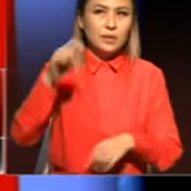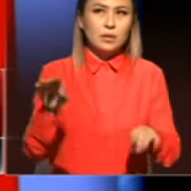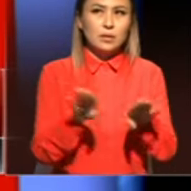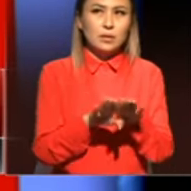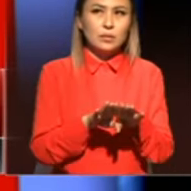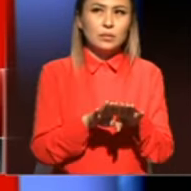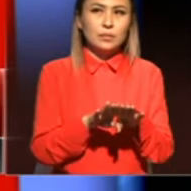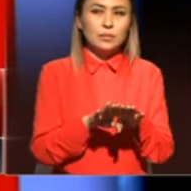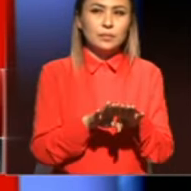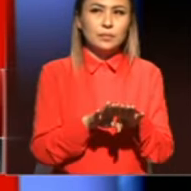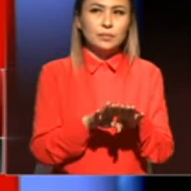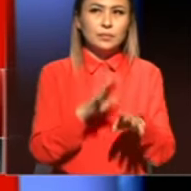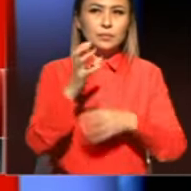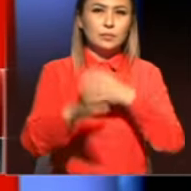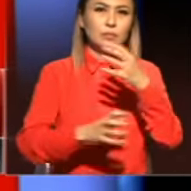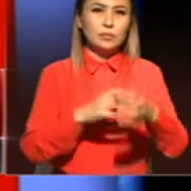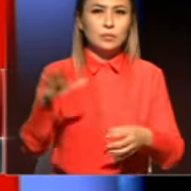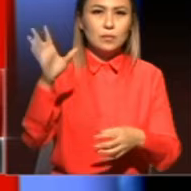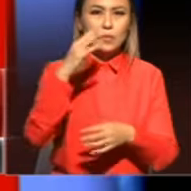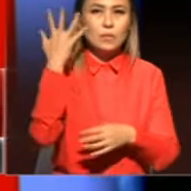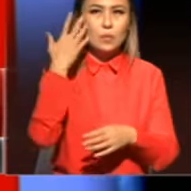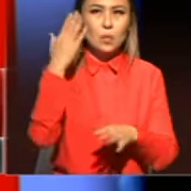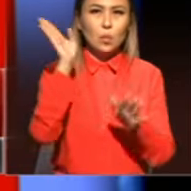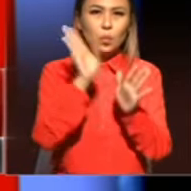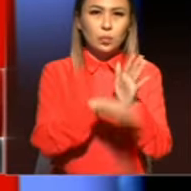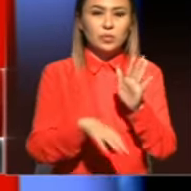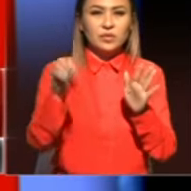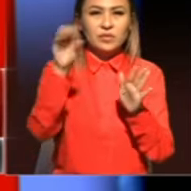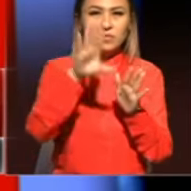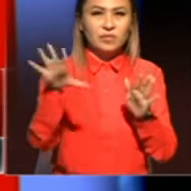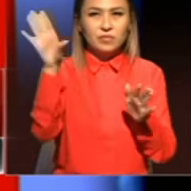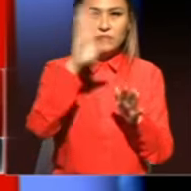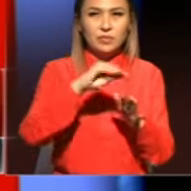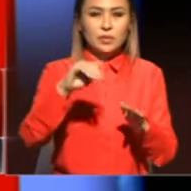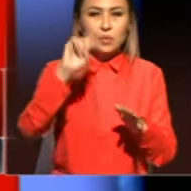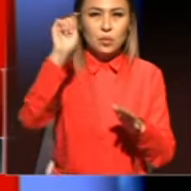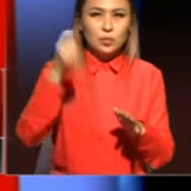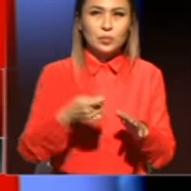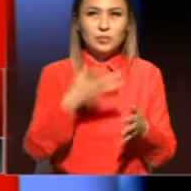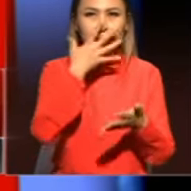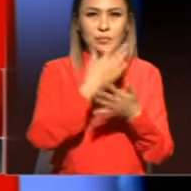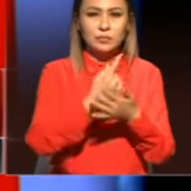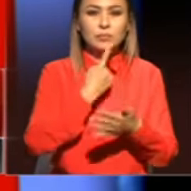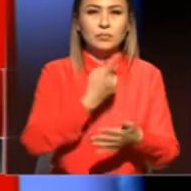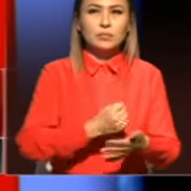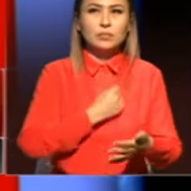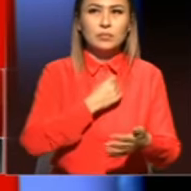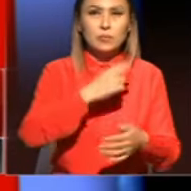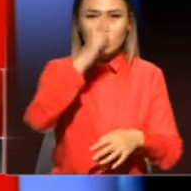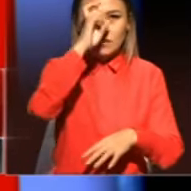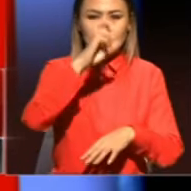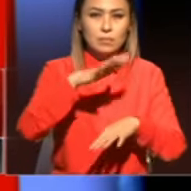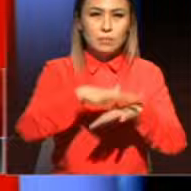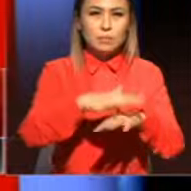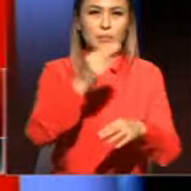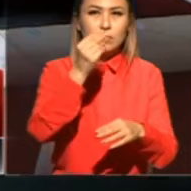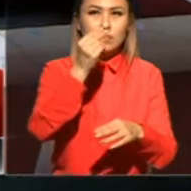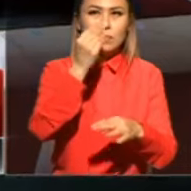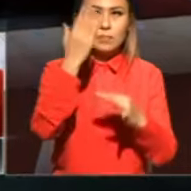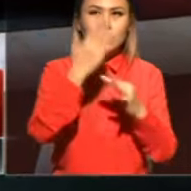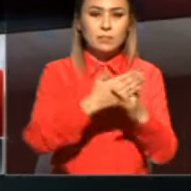кезде, дүниенің бәрі қаруланып жатқан кезде, Еуропа түгел қаруланып жатқан кезде біз өзіміздің әскери сананың бюджетін кесіп